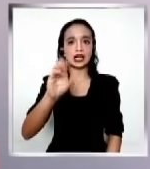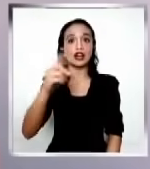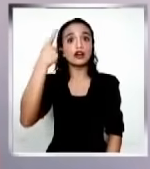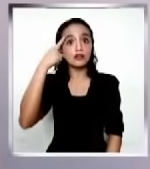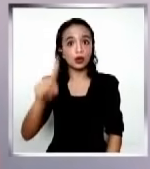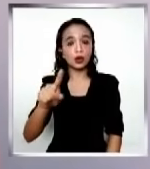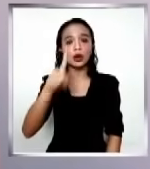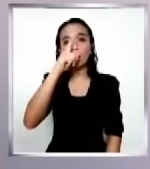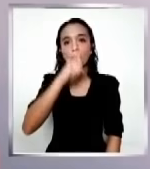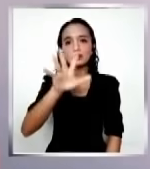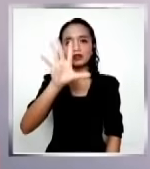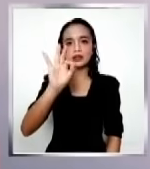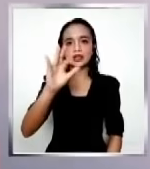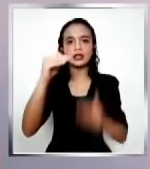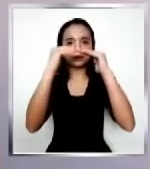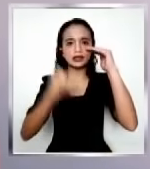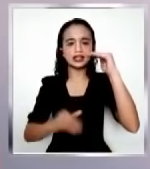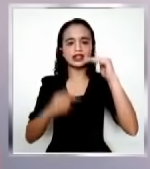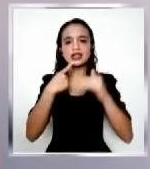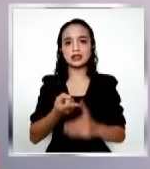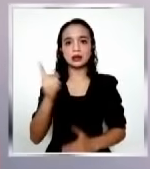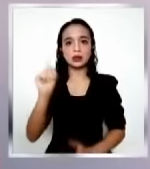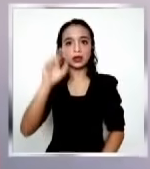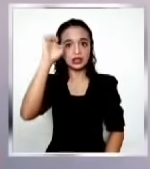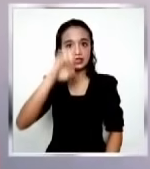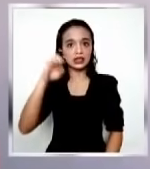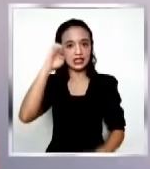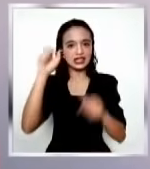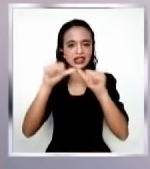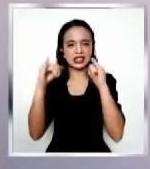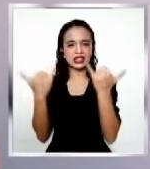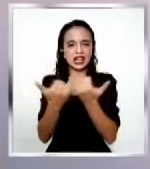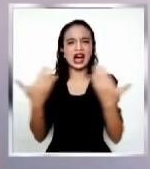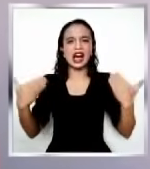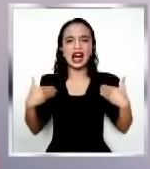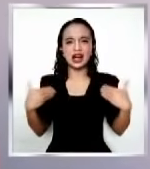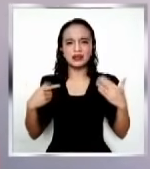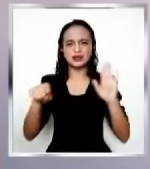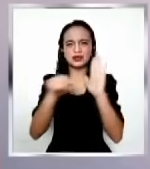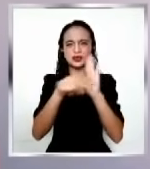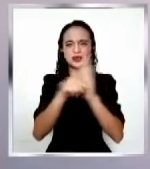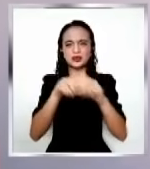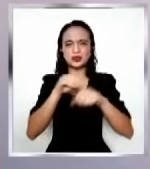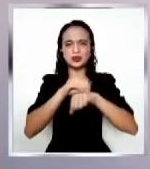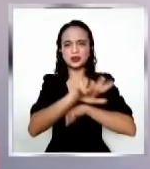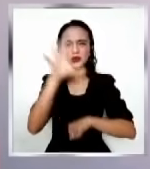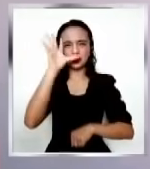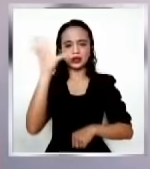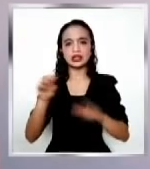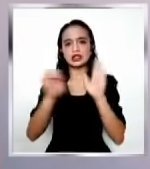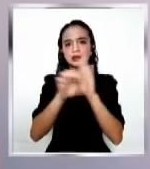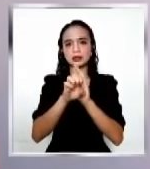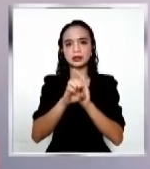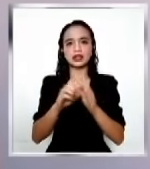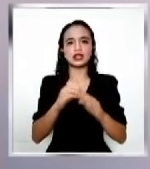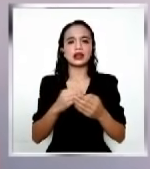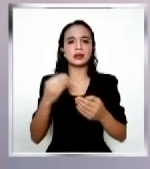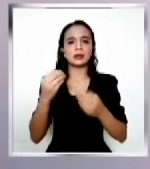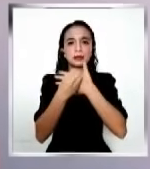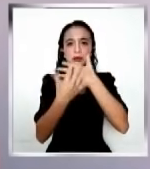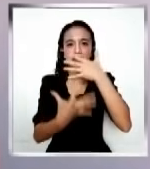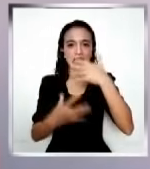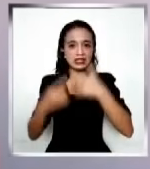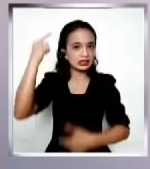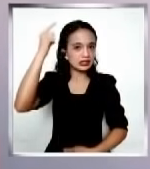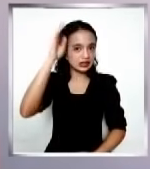ng European Medicines Agency na pambihirang side effect nito, gaya po ng blood clot o pamumuo ng dugo sa utak, tiyan at